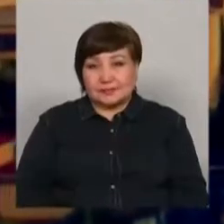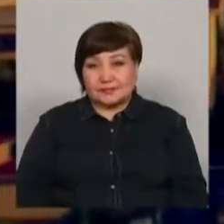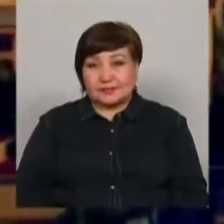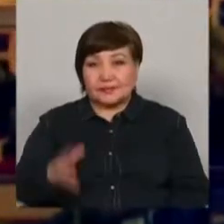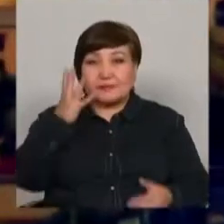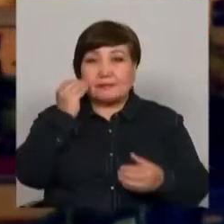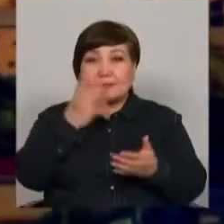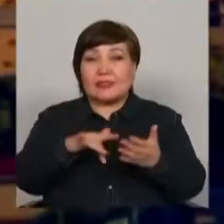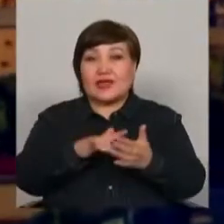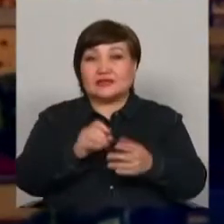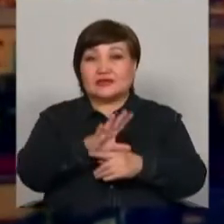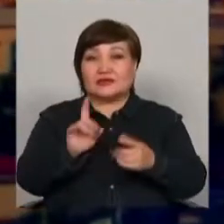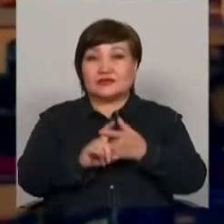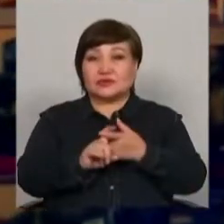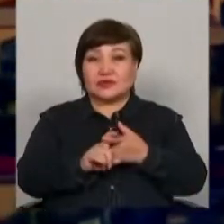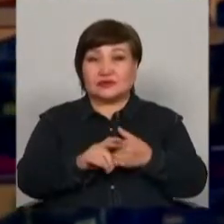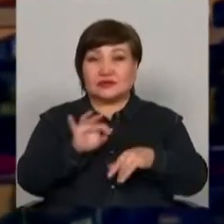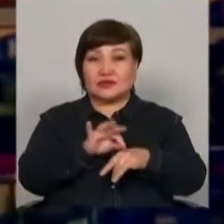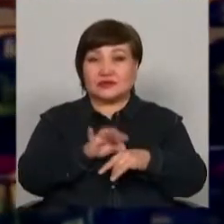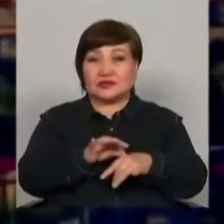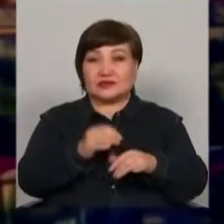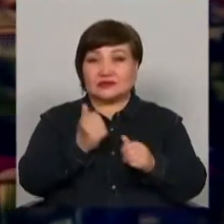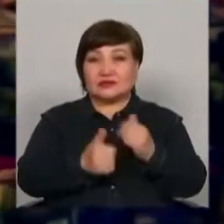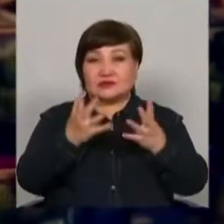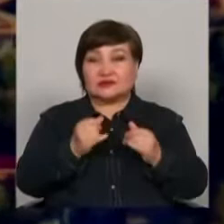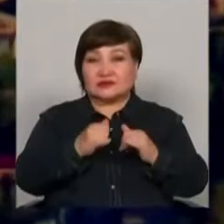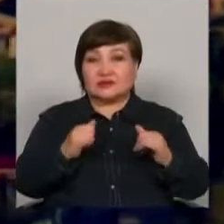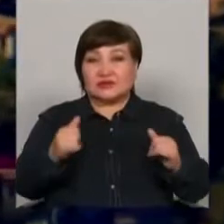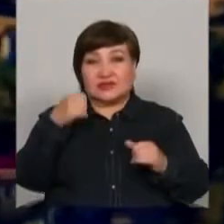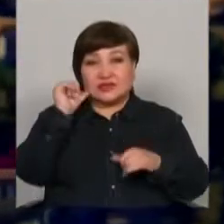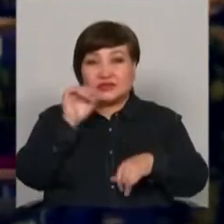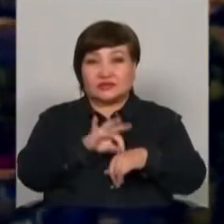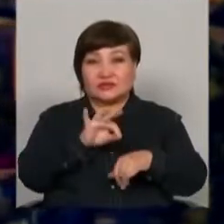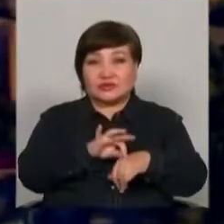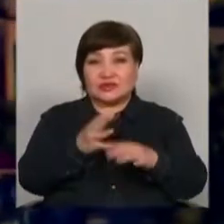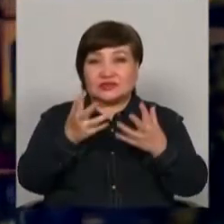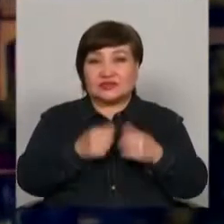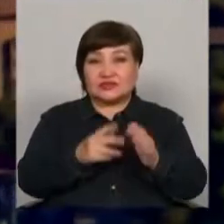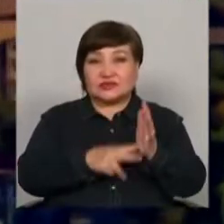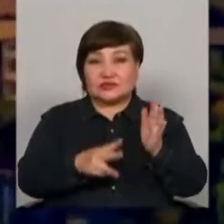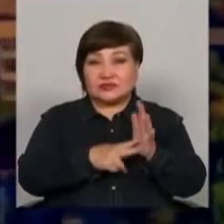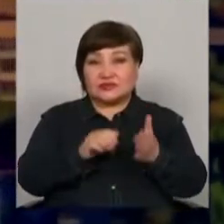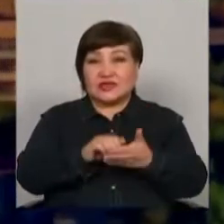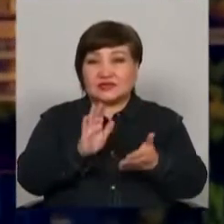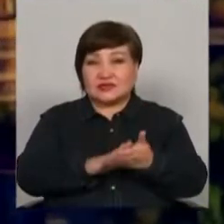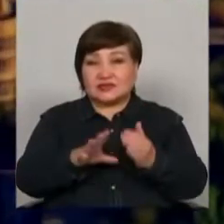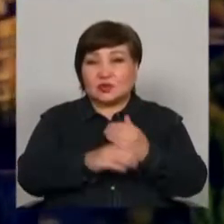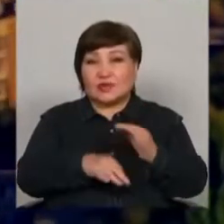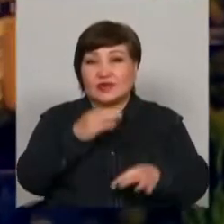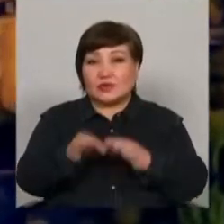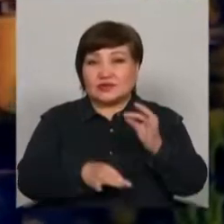Алматыда да коронавирус жұқтырған науқастар қатары күн санап артып келеді. Кеше індетке шалдыққандар саны 77 деп тіркелсе, соңғы